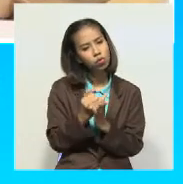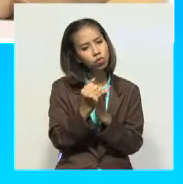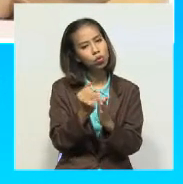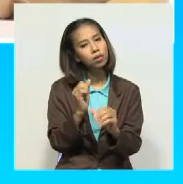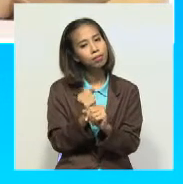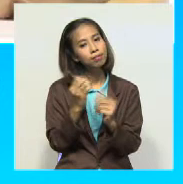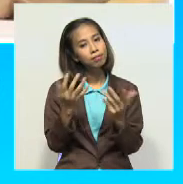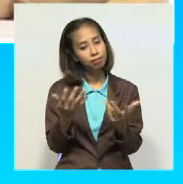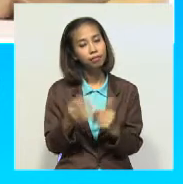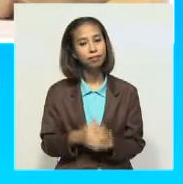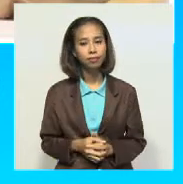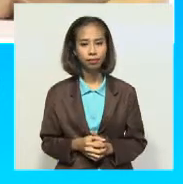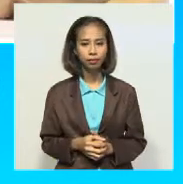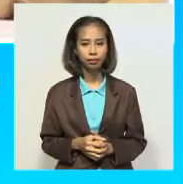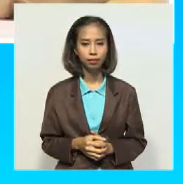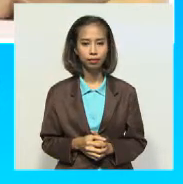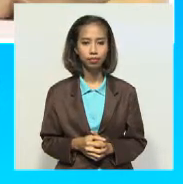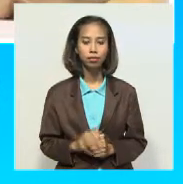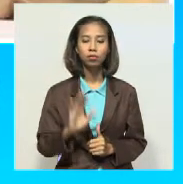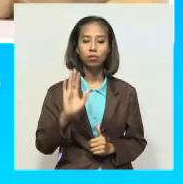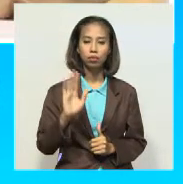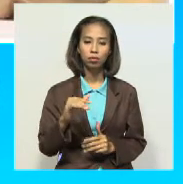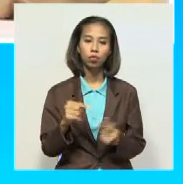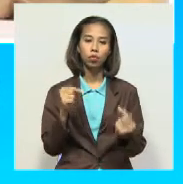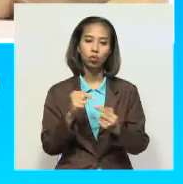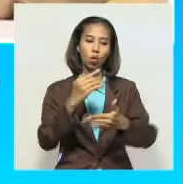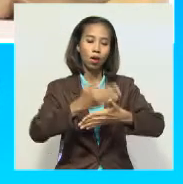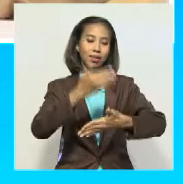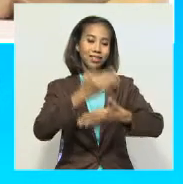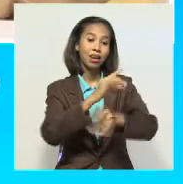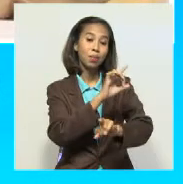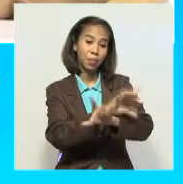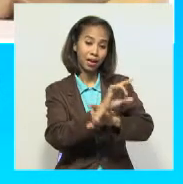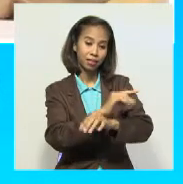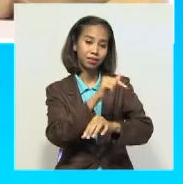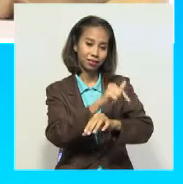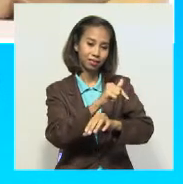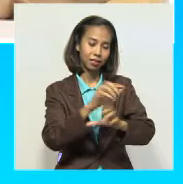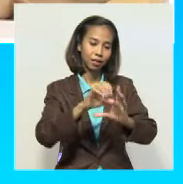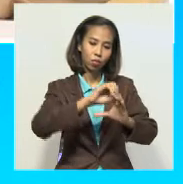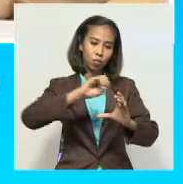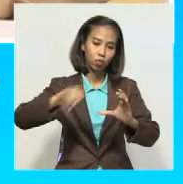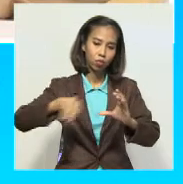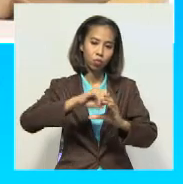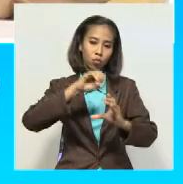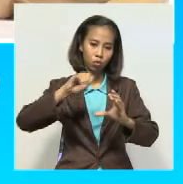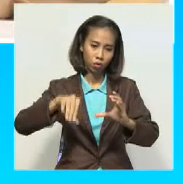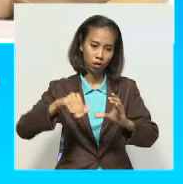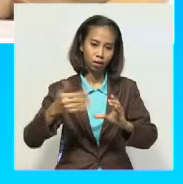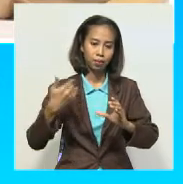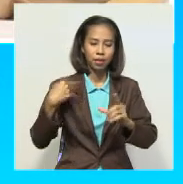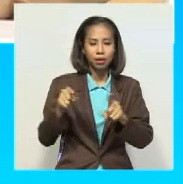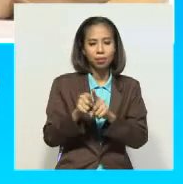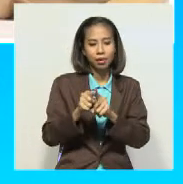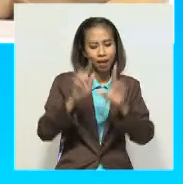ษตรกรในพื้นที่นิดนึงอะค่ะ คืออย่างนี้ค่ะบริเวณเหนือเขื่อนเพชรเนี่ยมันเป็นจุดระบายน้ําออกไปตามมันเหมือนมี3แยก4